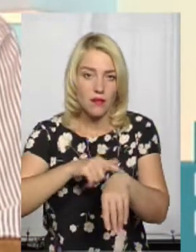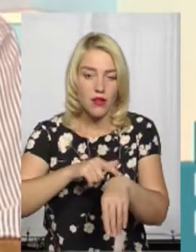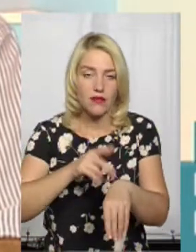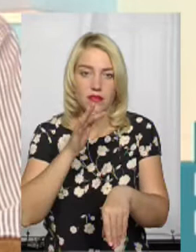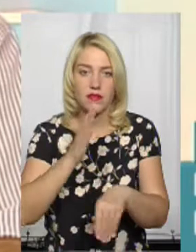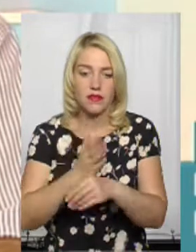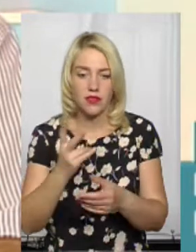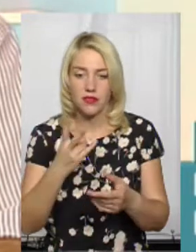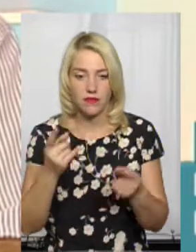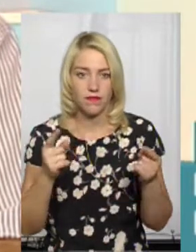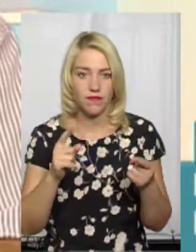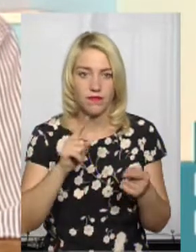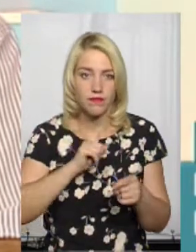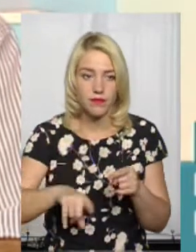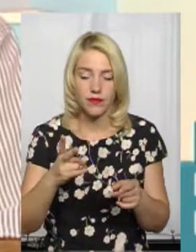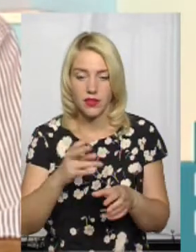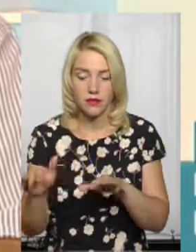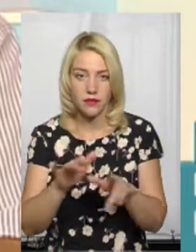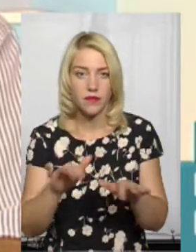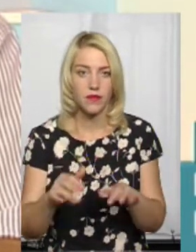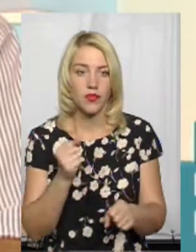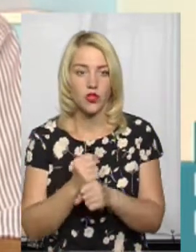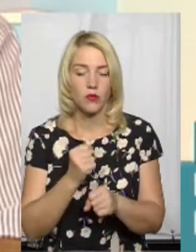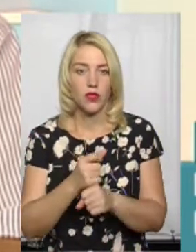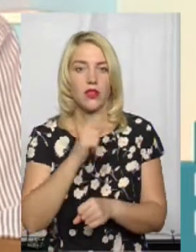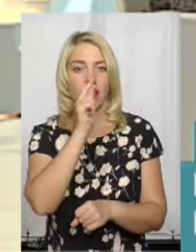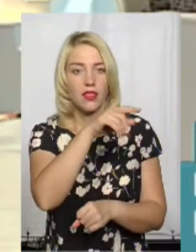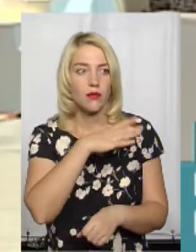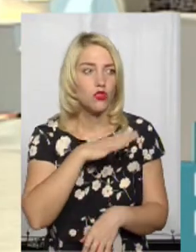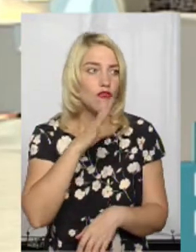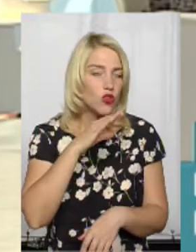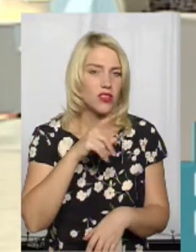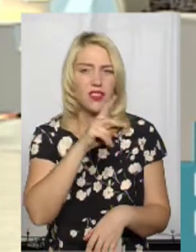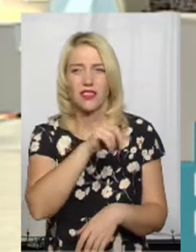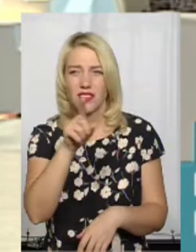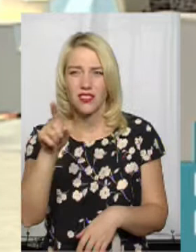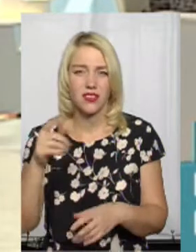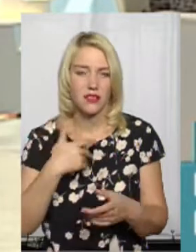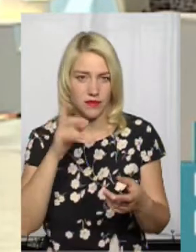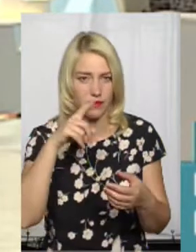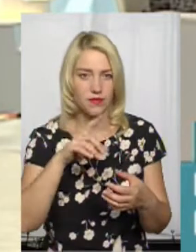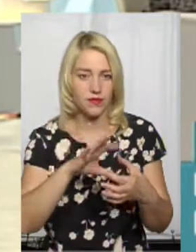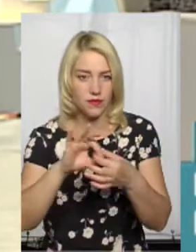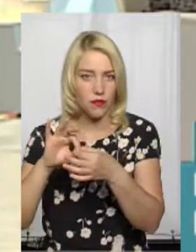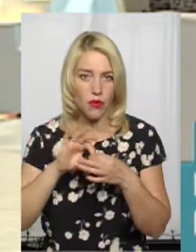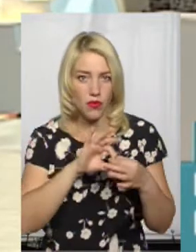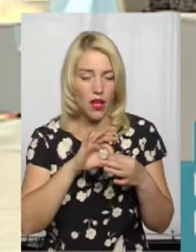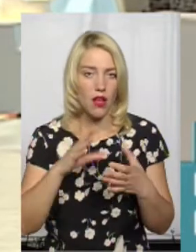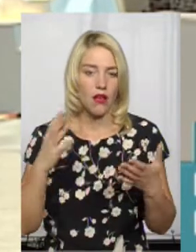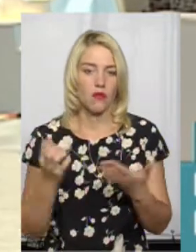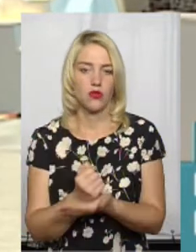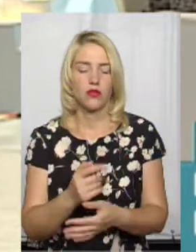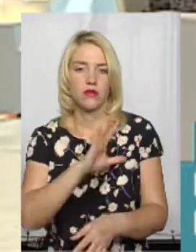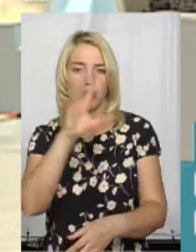що її треба зробити. Знаєте, там чекають води, там ті хочуть, там це все-все пов'язано. І тут раптом,